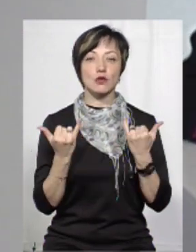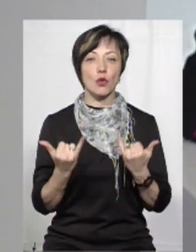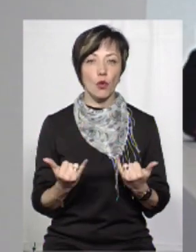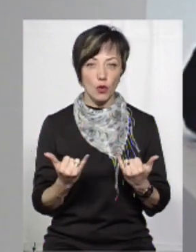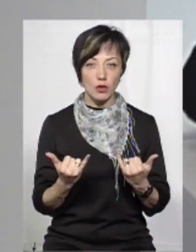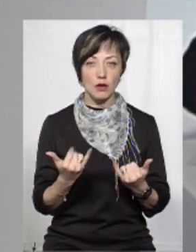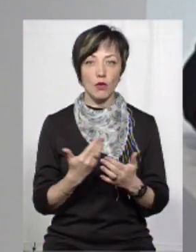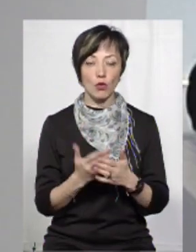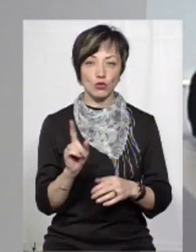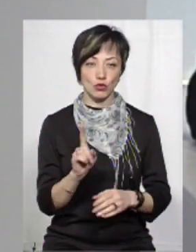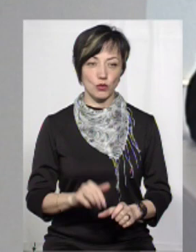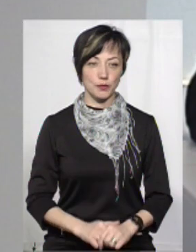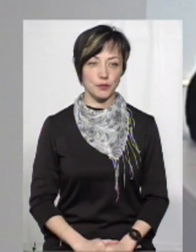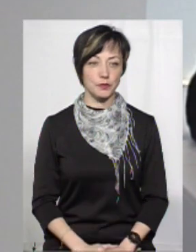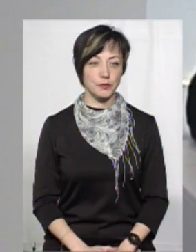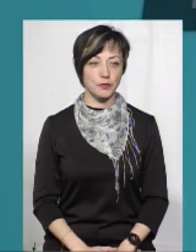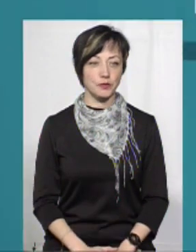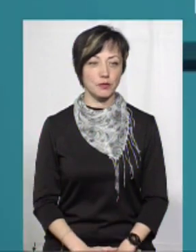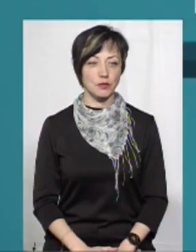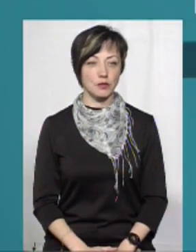сьогодні. Ось що.